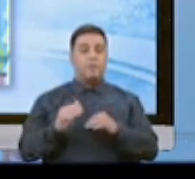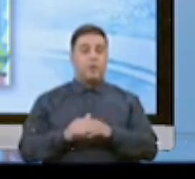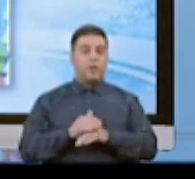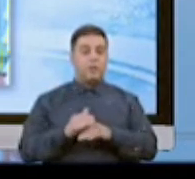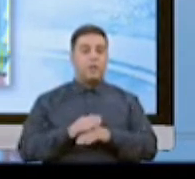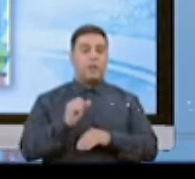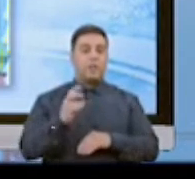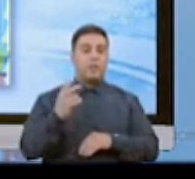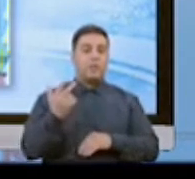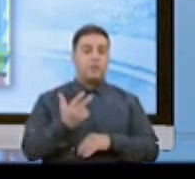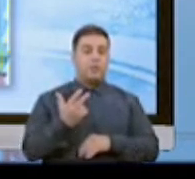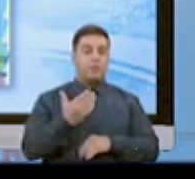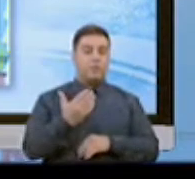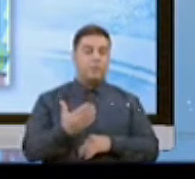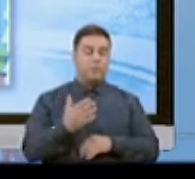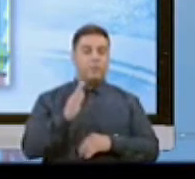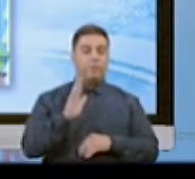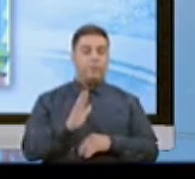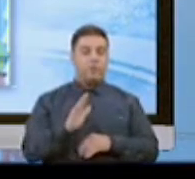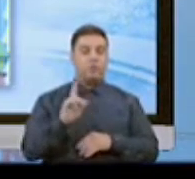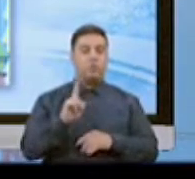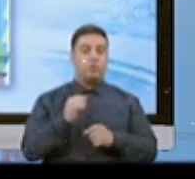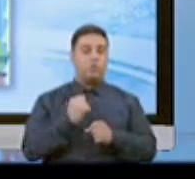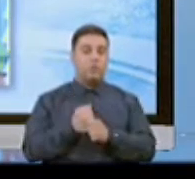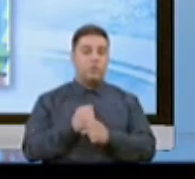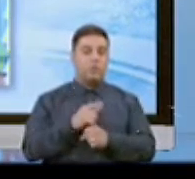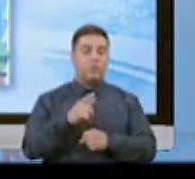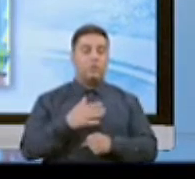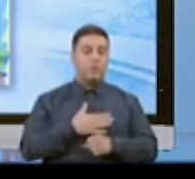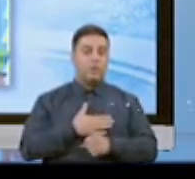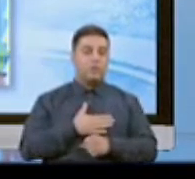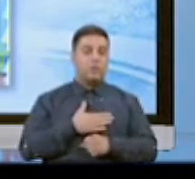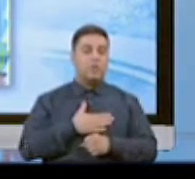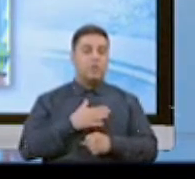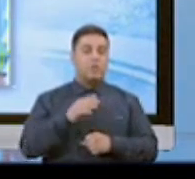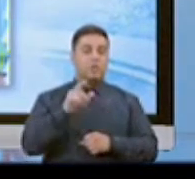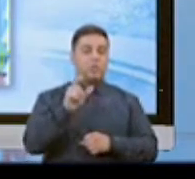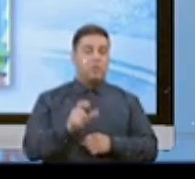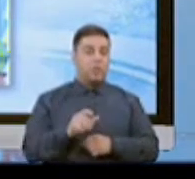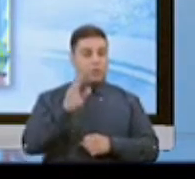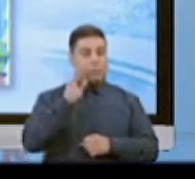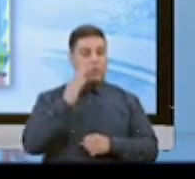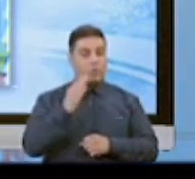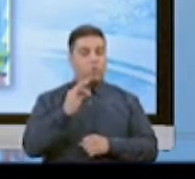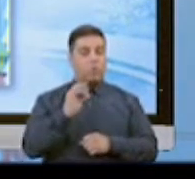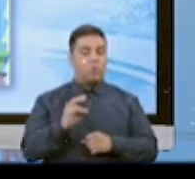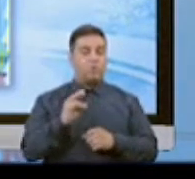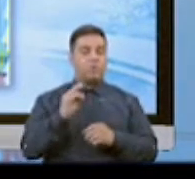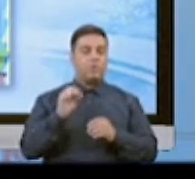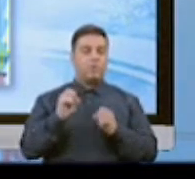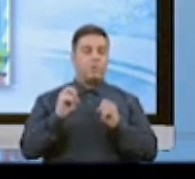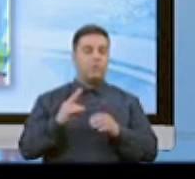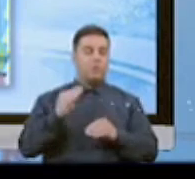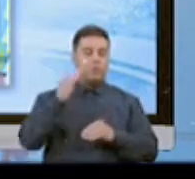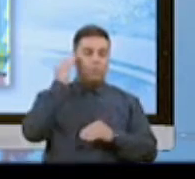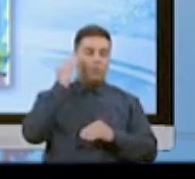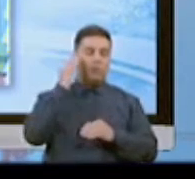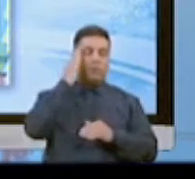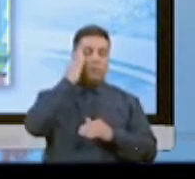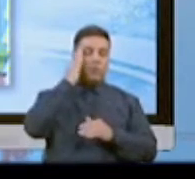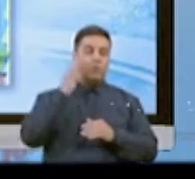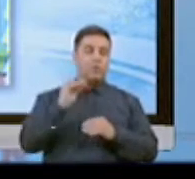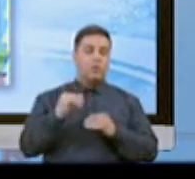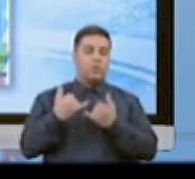На третьей картинке под номером В что же делает наш герой? Он притворяется спящим и не уступает